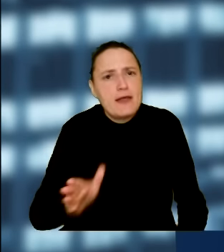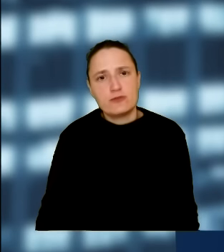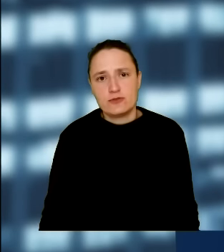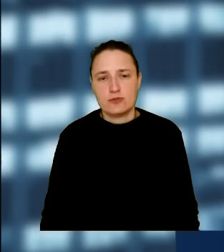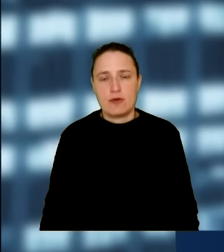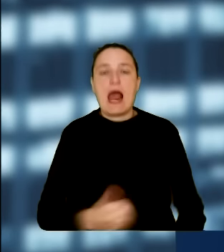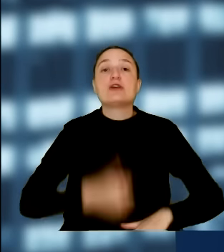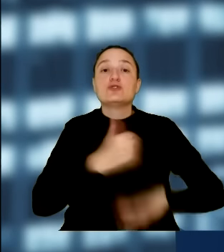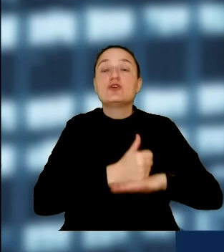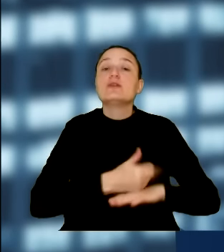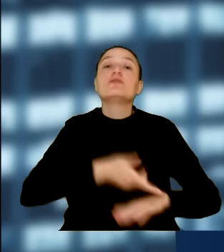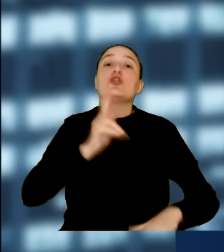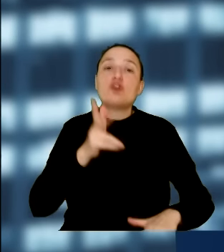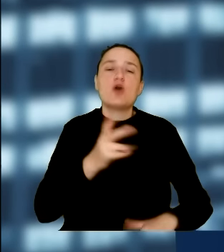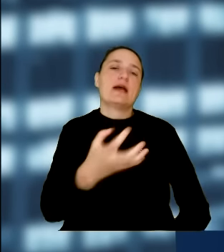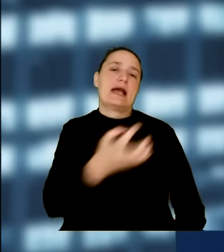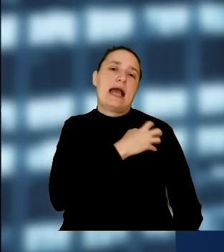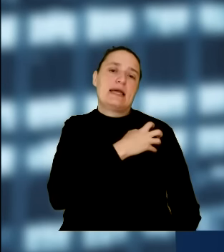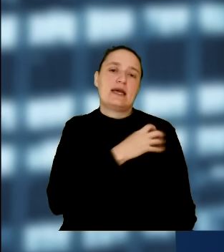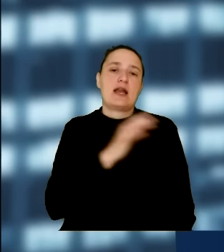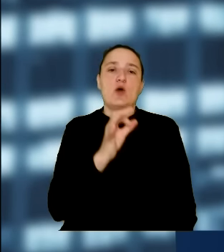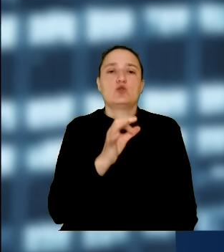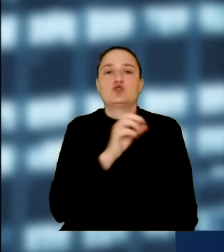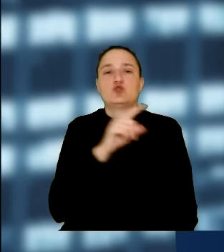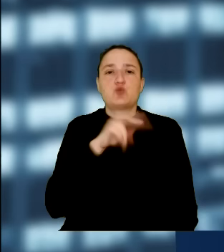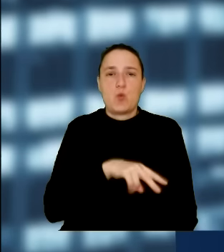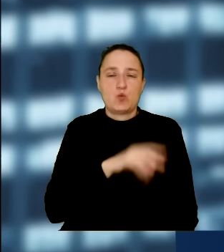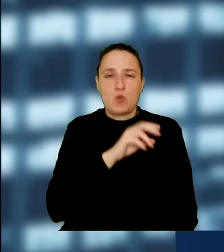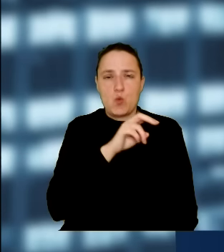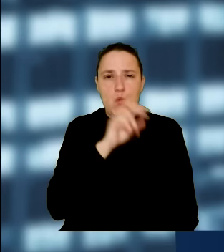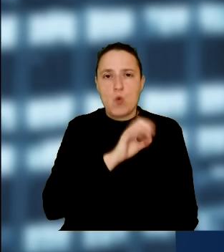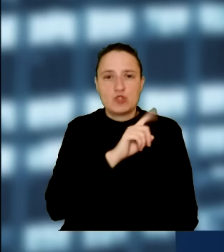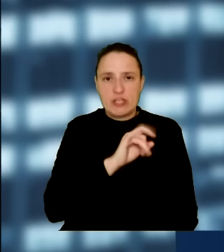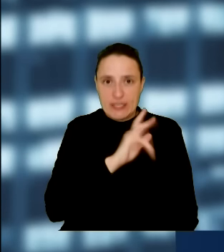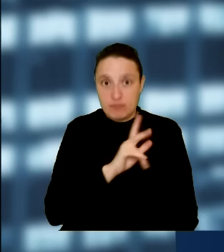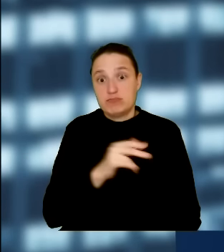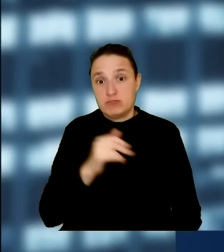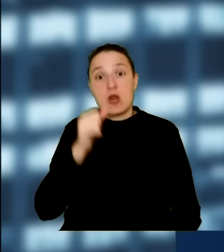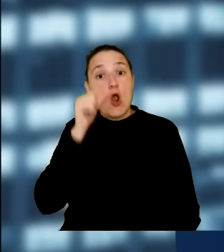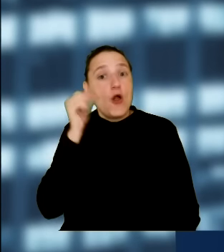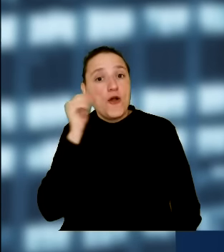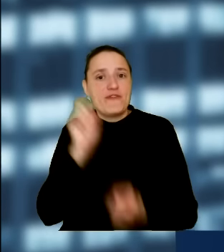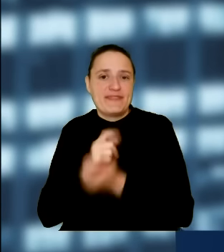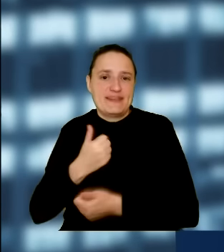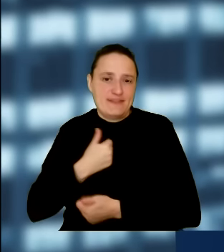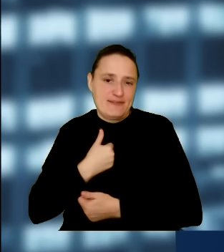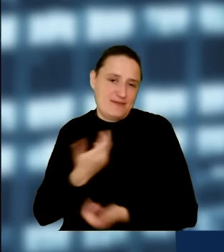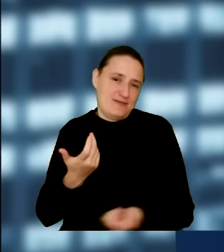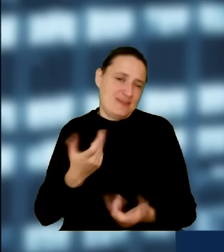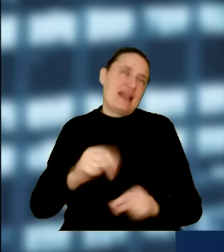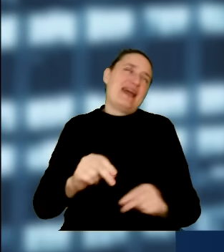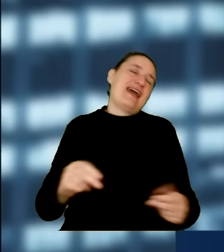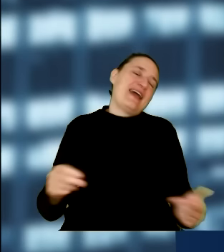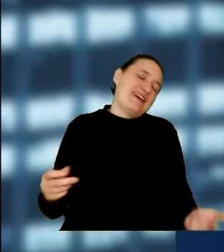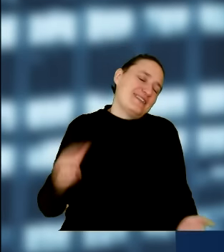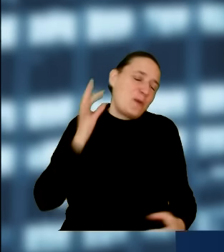stanie pan generał Jarosław Stróżyk, szef służby kontrwywiadu wojskowego. Także pani Agatko, nie, to nie jest